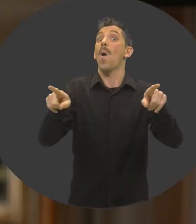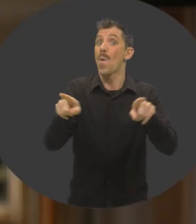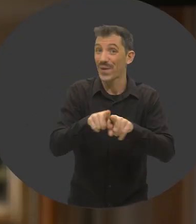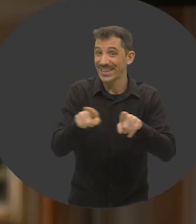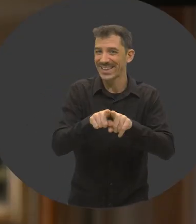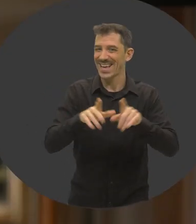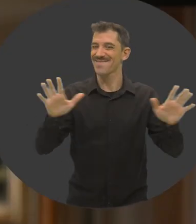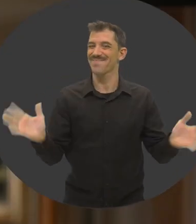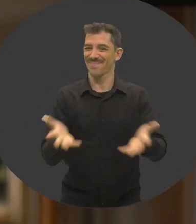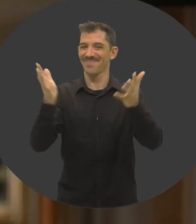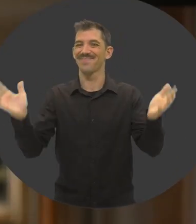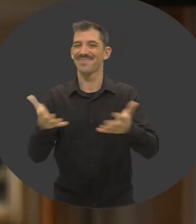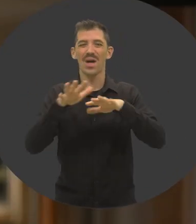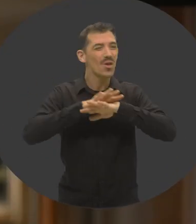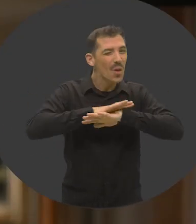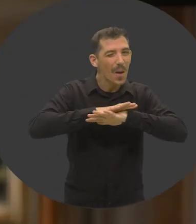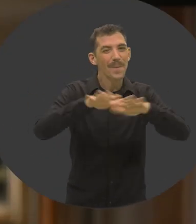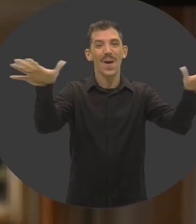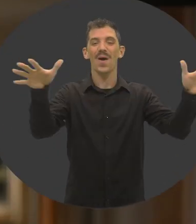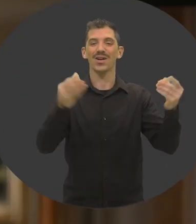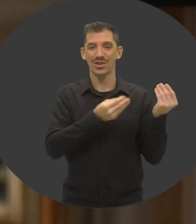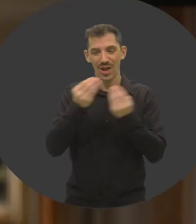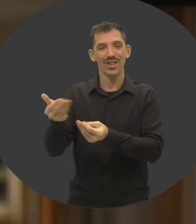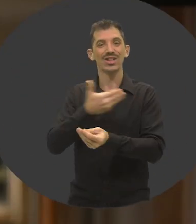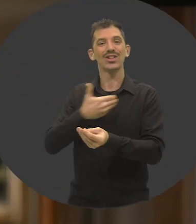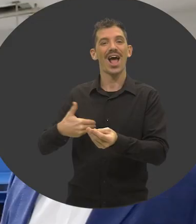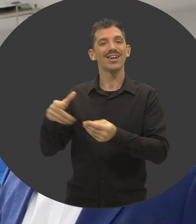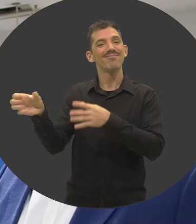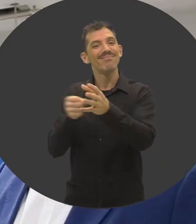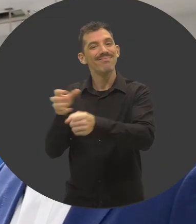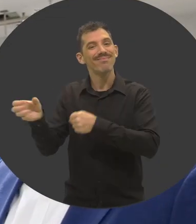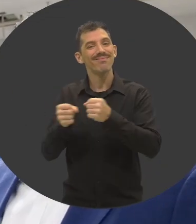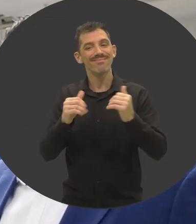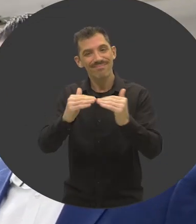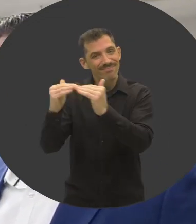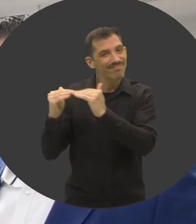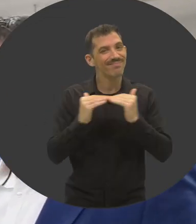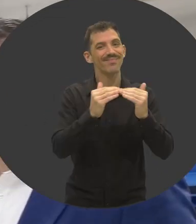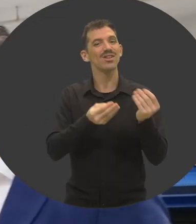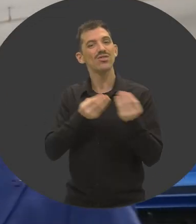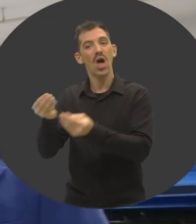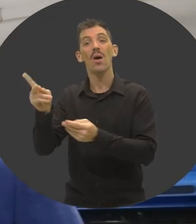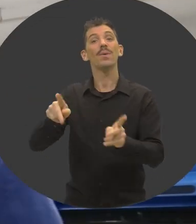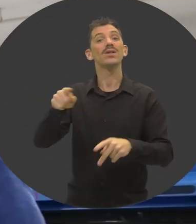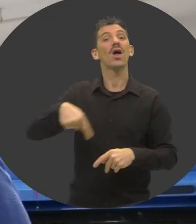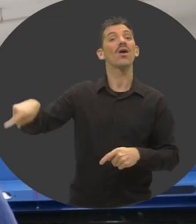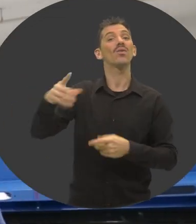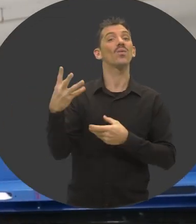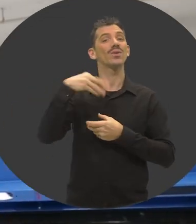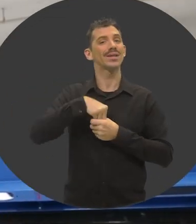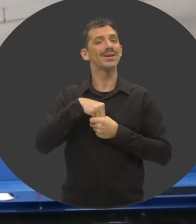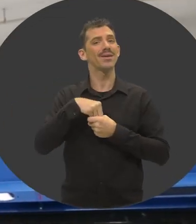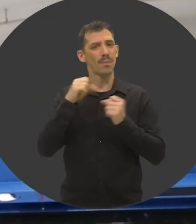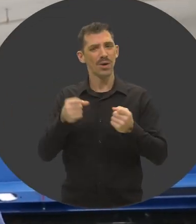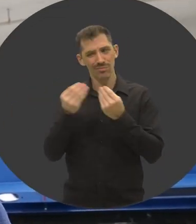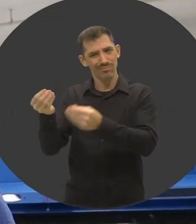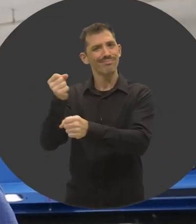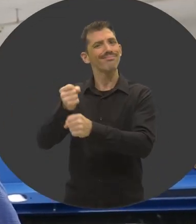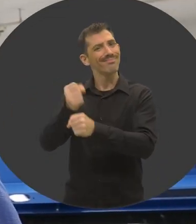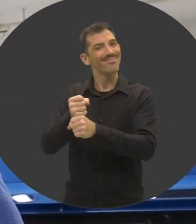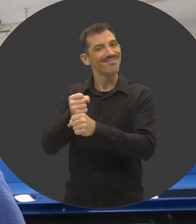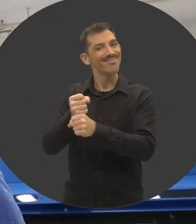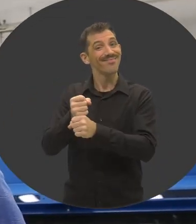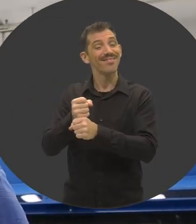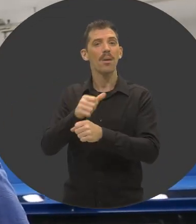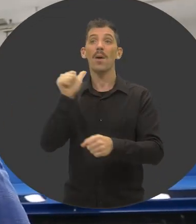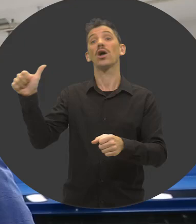secteur du tourisme et dans d'autres secteurs à regarder vers l'embauche inclusive, mais ça va donner des opportunités,